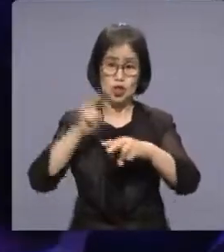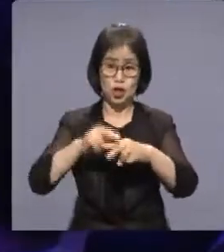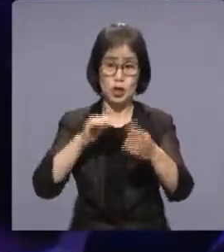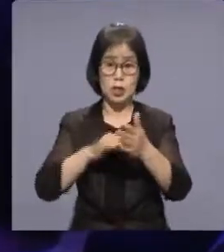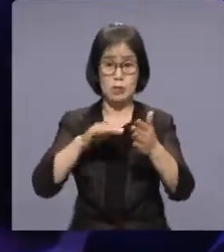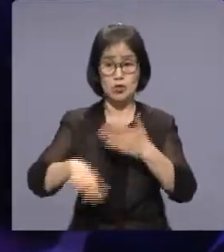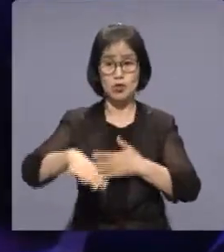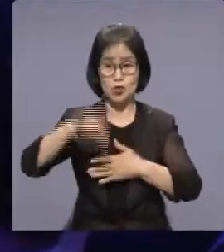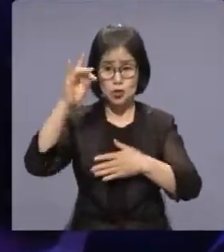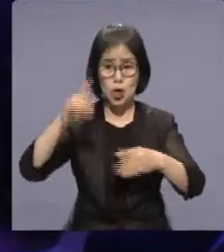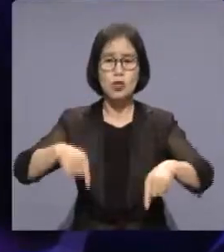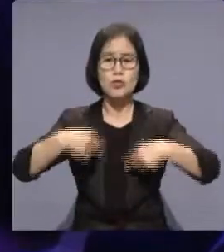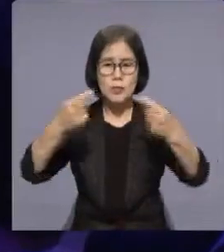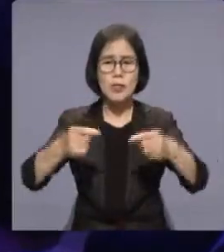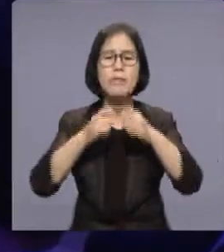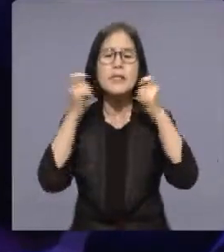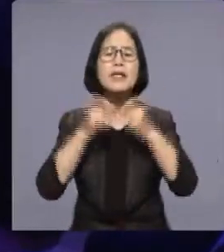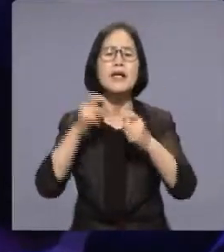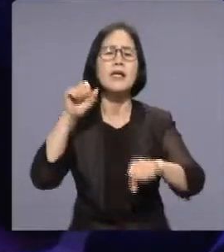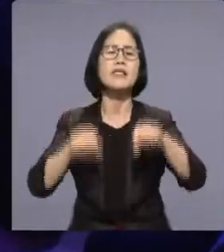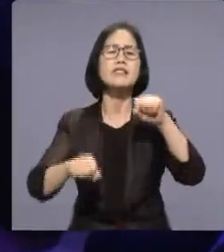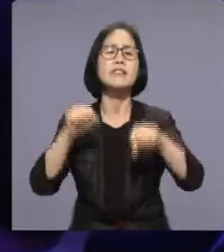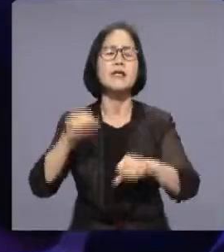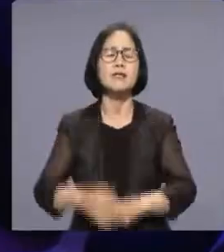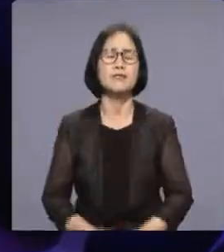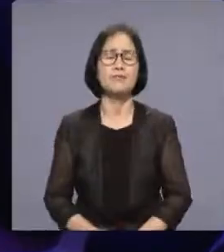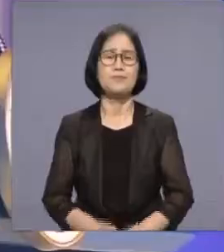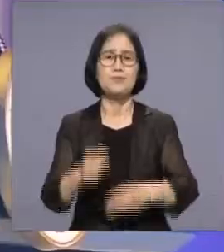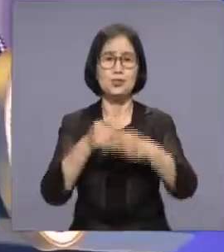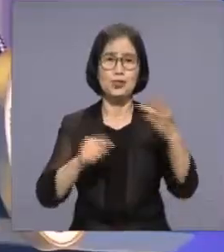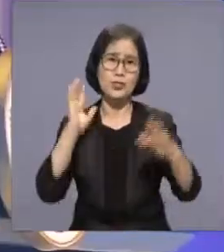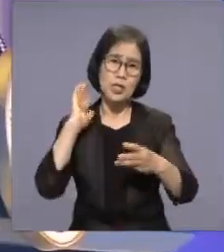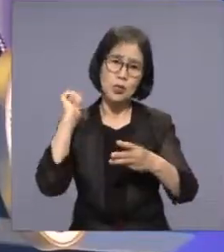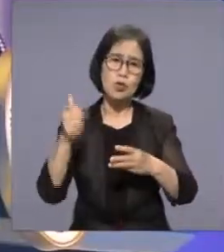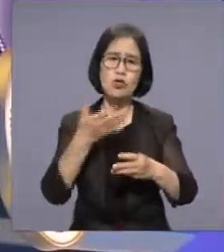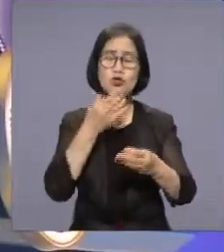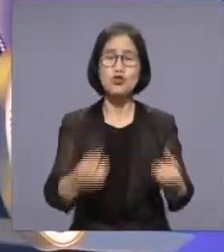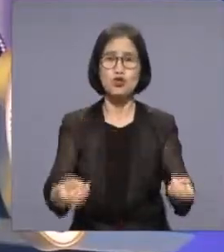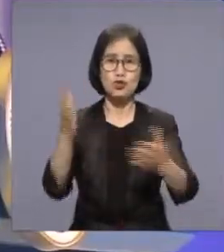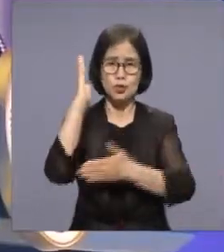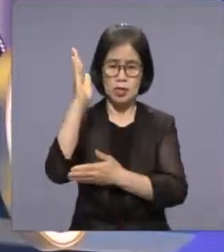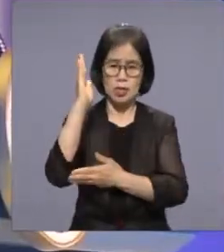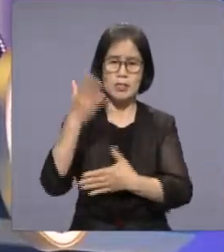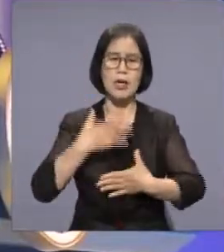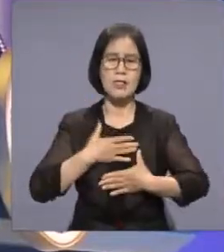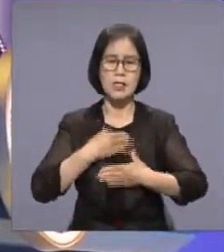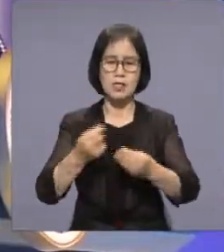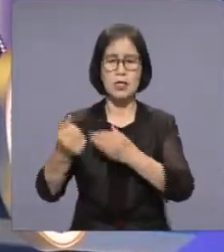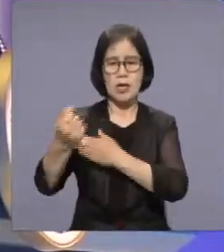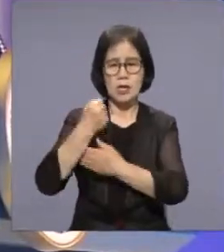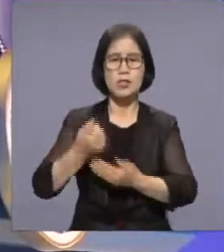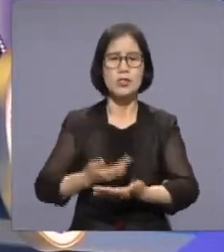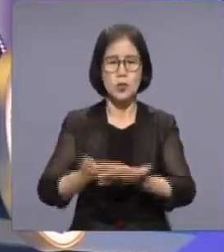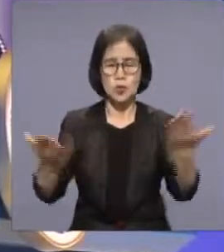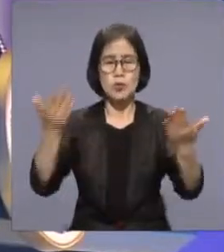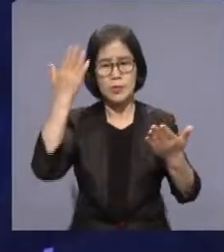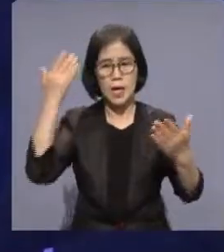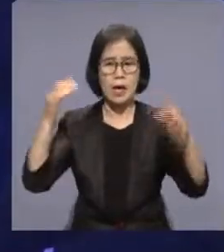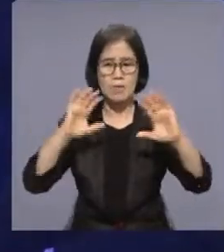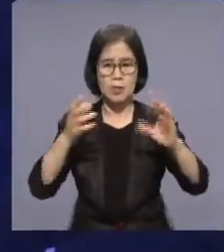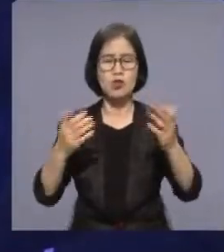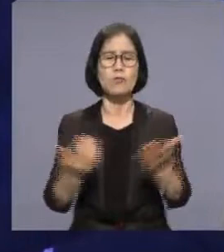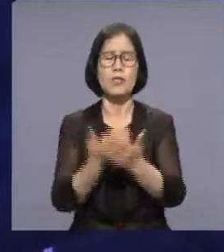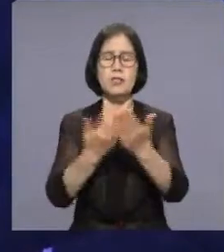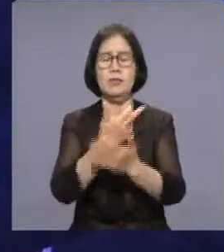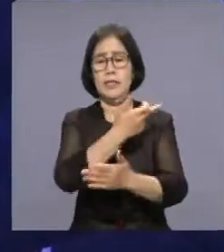첫 민간 국제 행사입니다. 윤 대통령은 축사에서 안정적인 에너지 공급이 대한민국 발전의